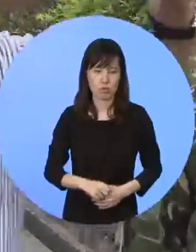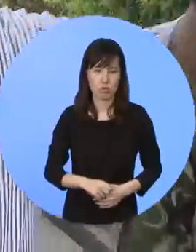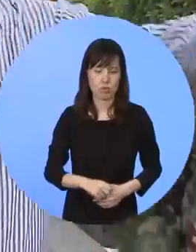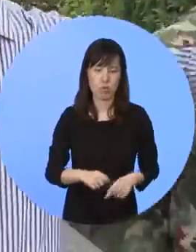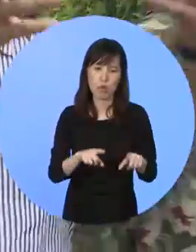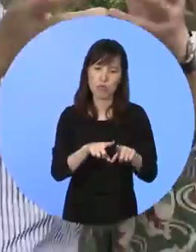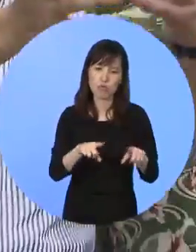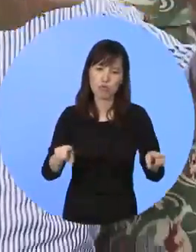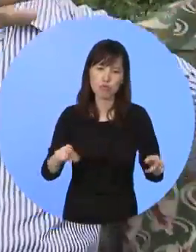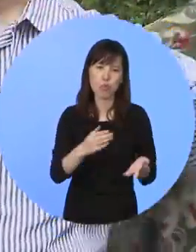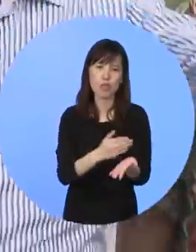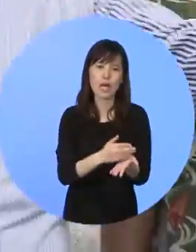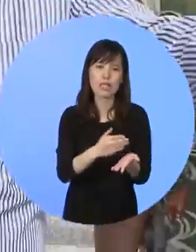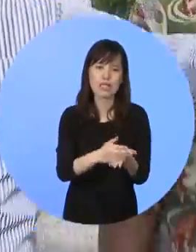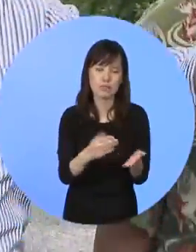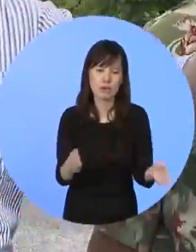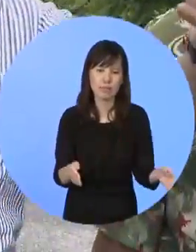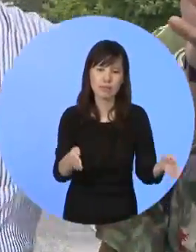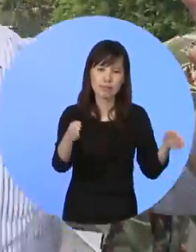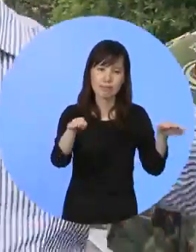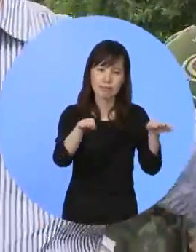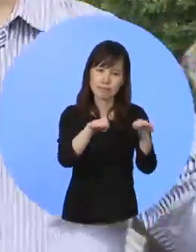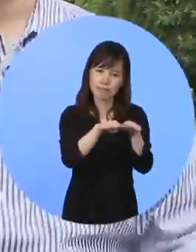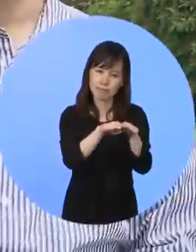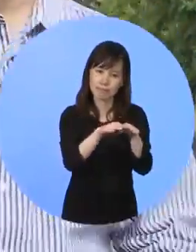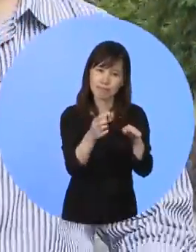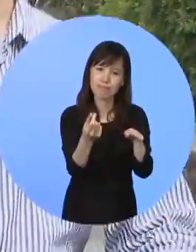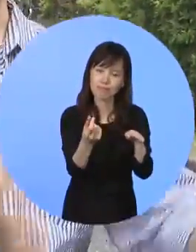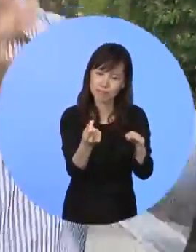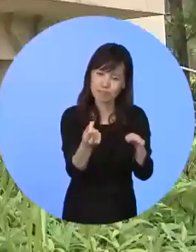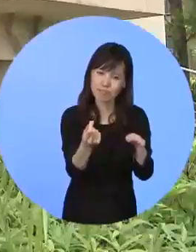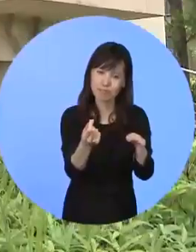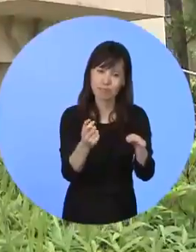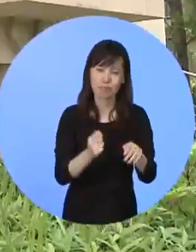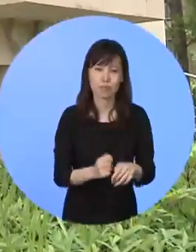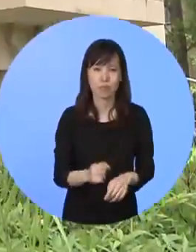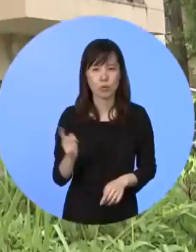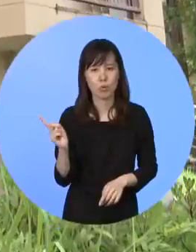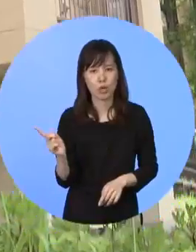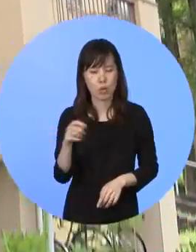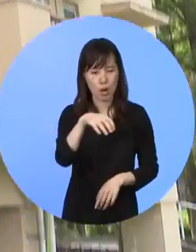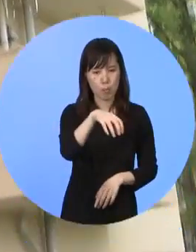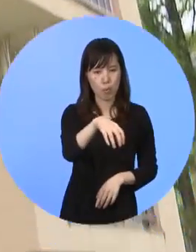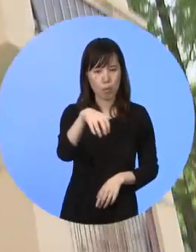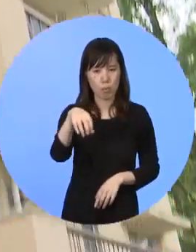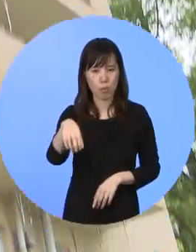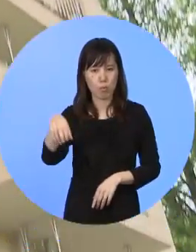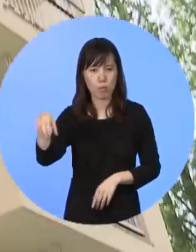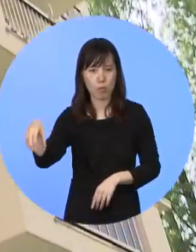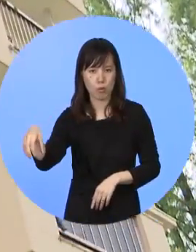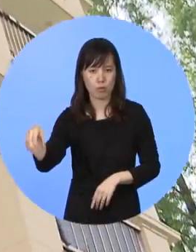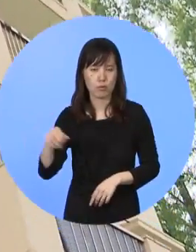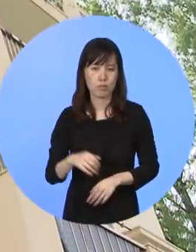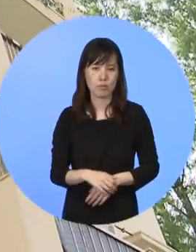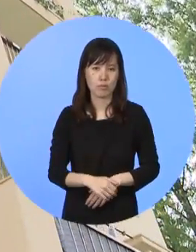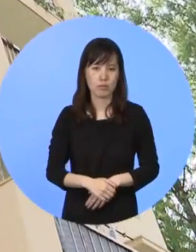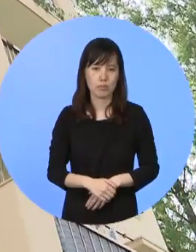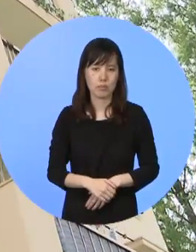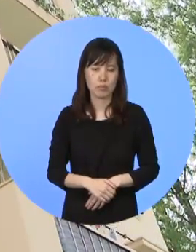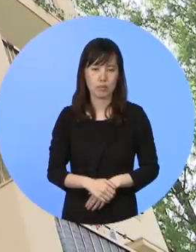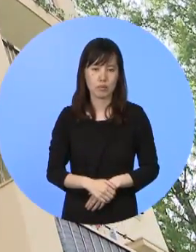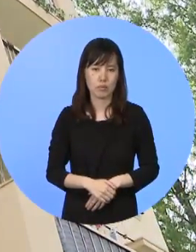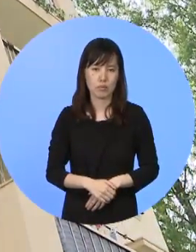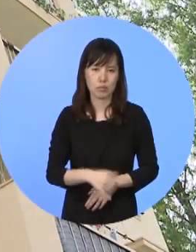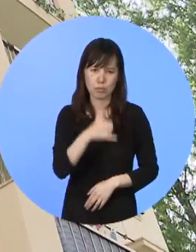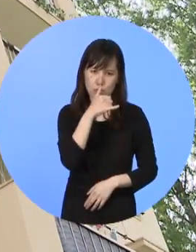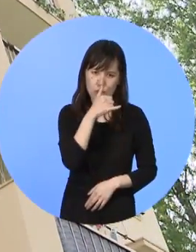細長い、マッチ箱みたいな、 ね、そうですね、こう長方形と言いますか、 それがこうポツンとこう立ってる形ですね、 はいはい、 なぜこうしてるか